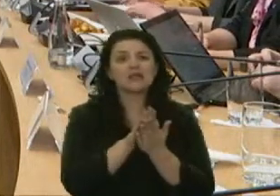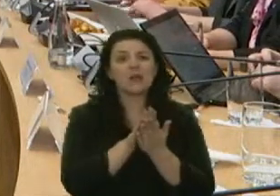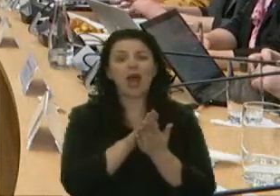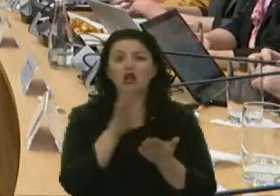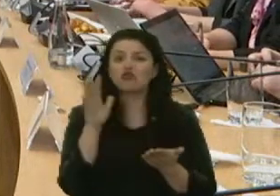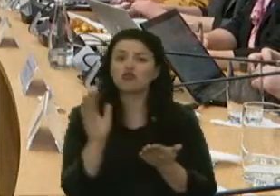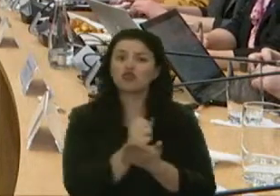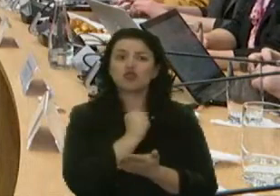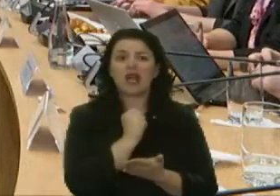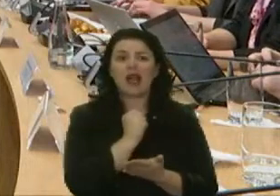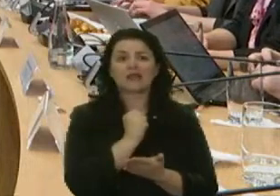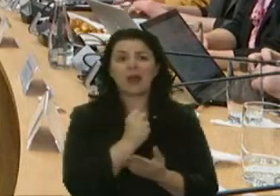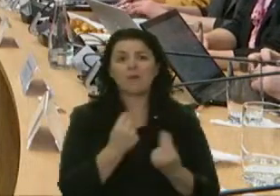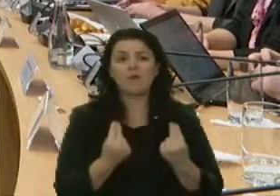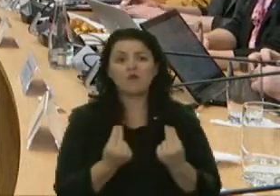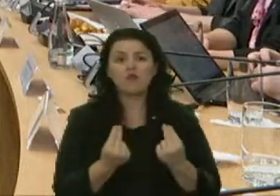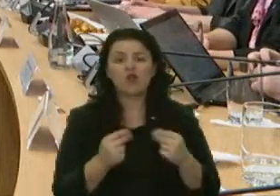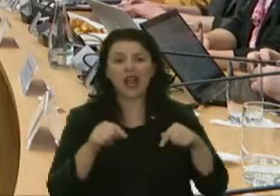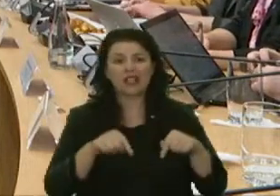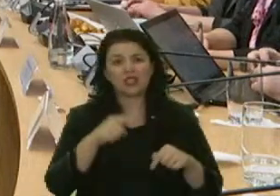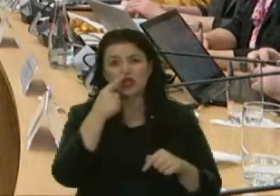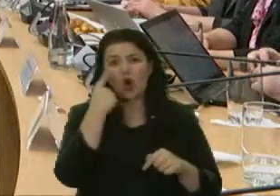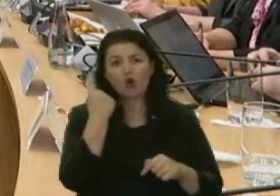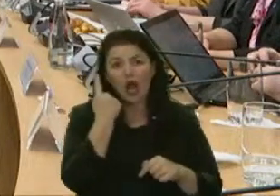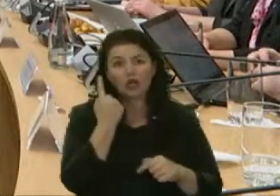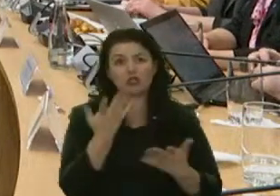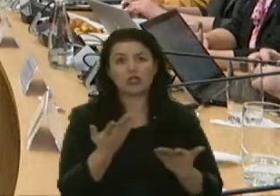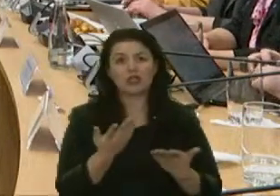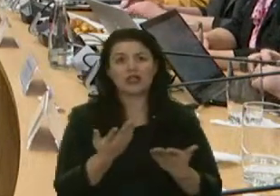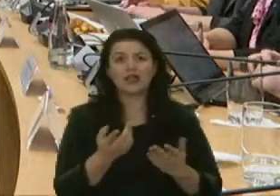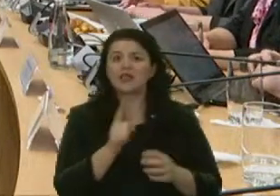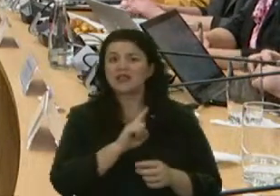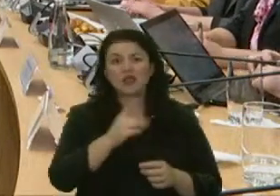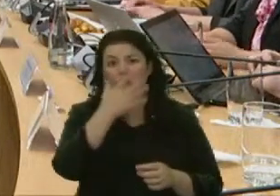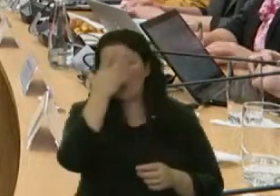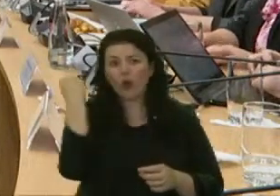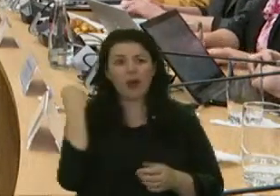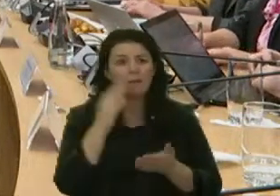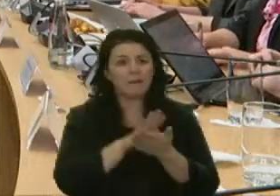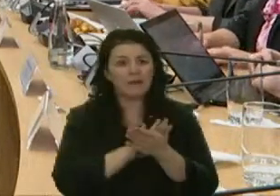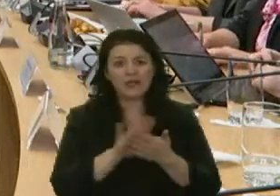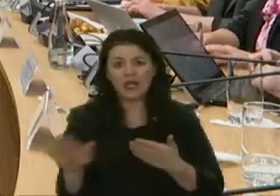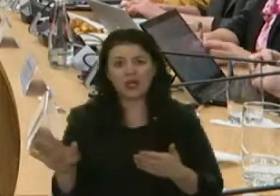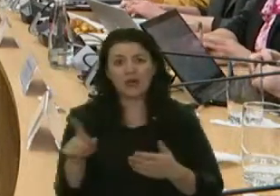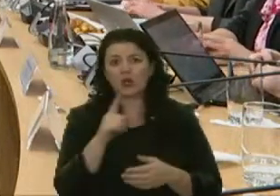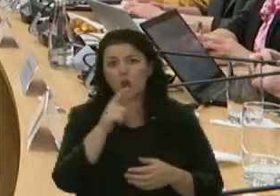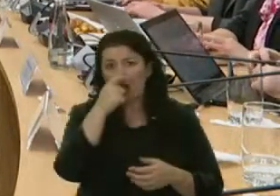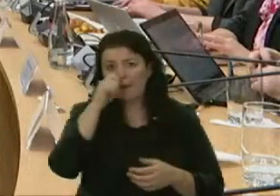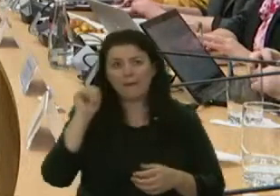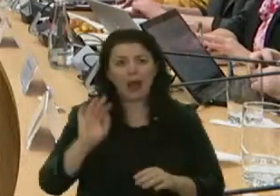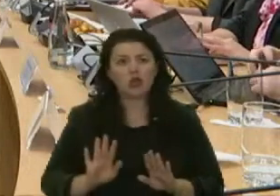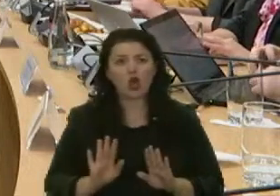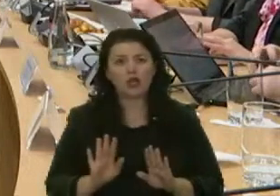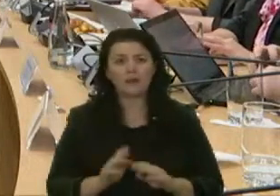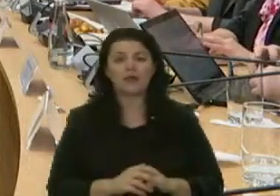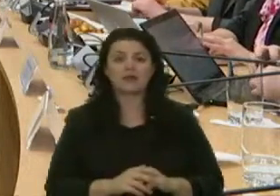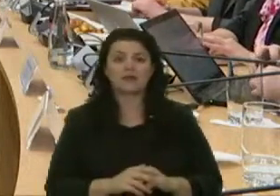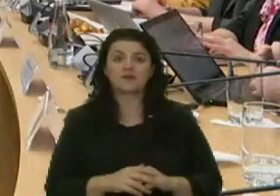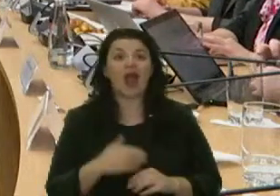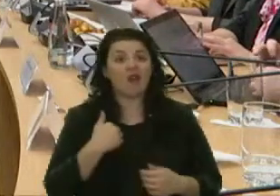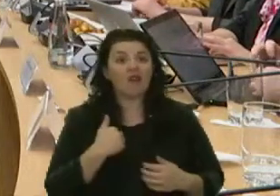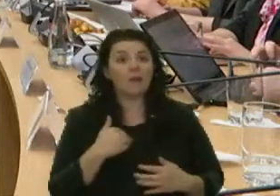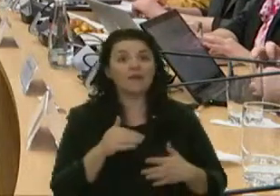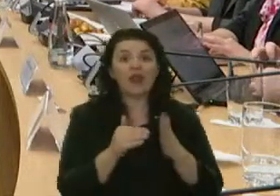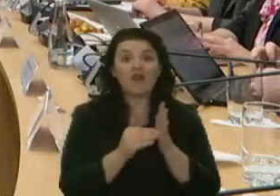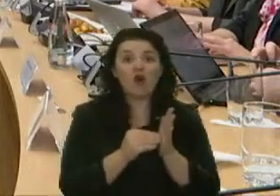câștigat ca bun în acest oraș adică un oraș în care nimeni să nu fie uitat și nimeni să nu fie abandonat să nu uităm că avem nevoie